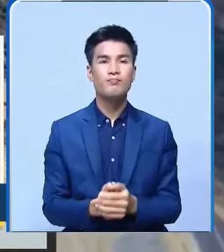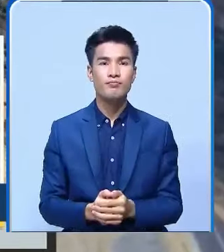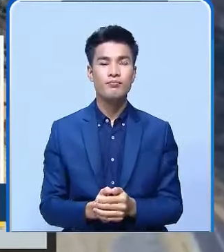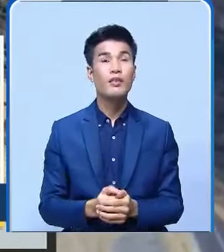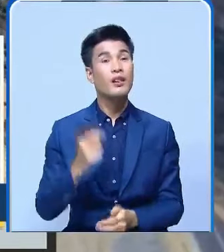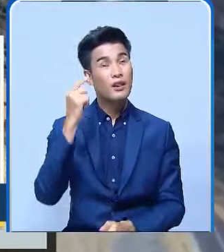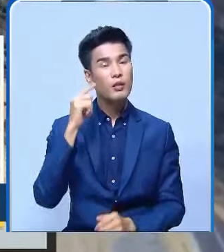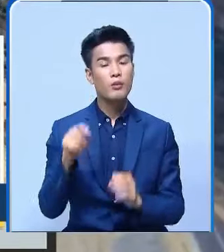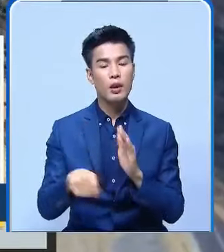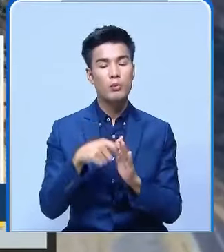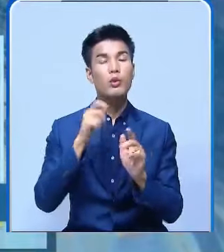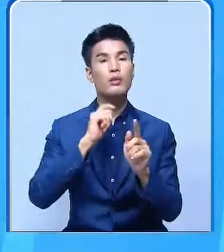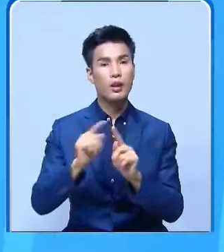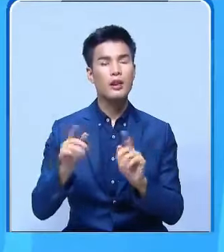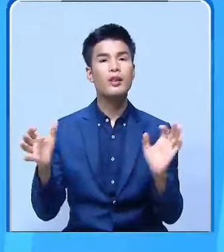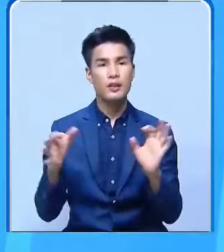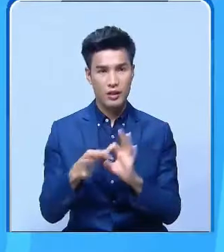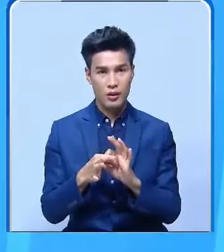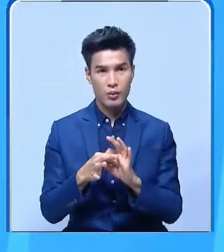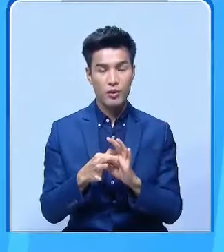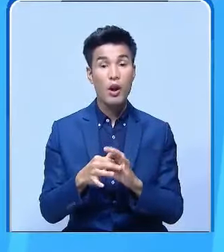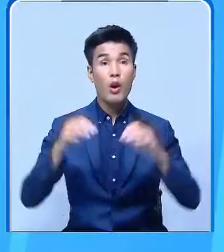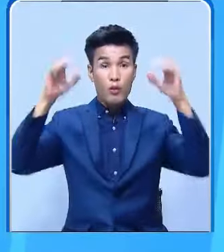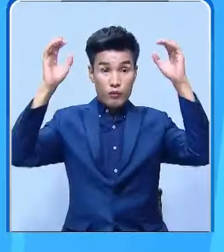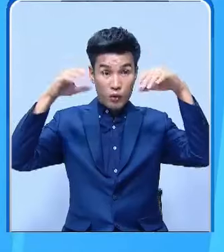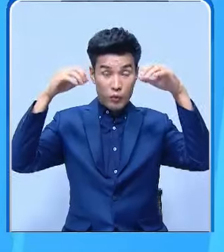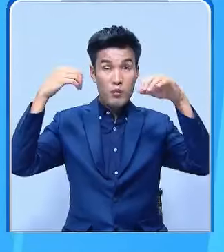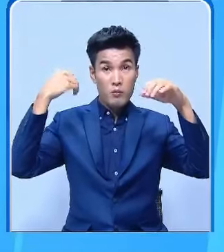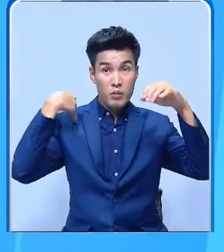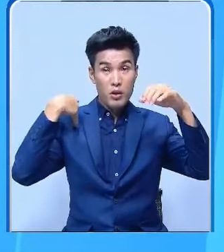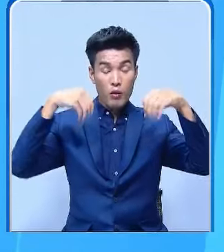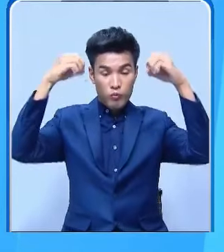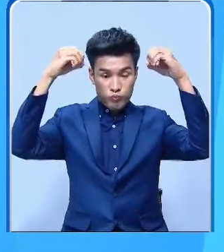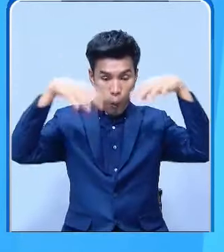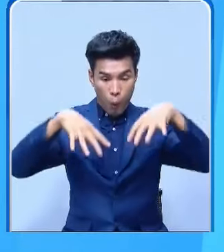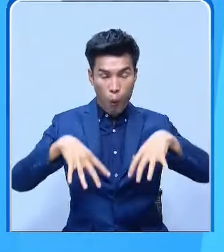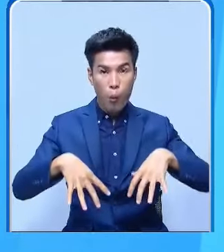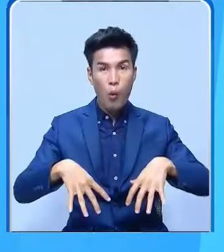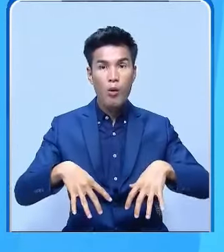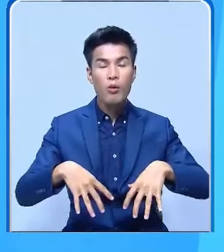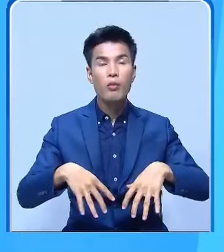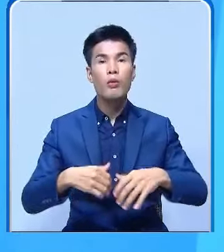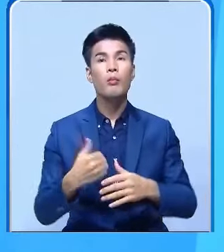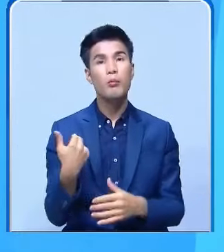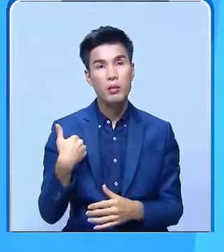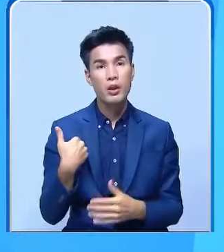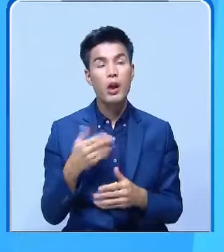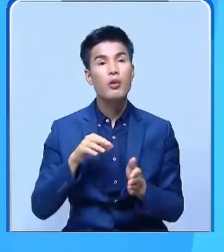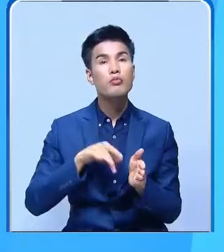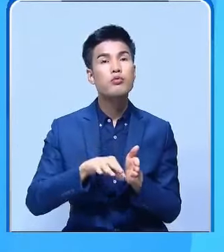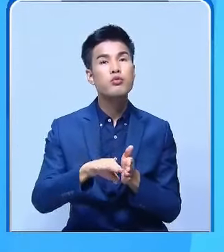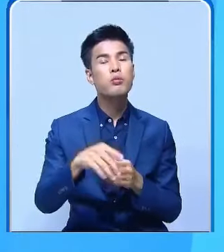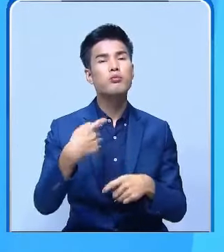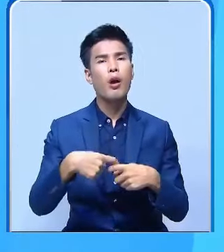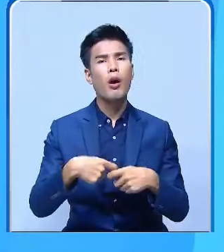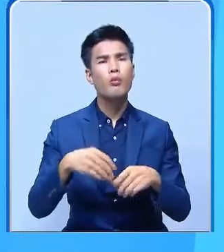จากหลากหลายปัจจัยที่มันประกอบกันเนาะฝนที่มันอยู่ดีๆมันตู้มลงมาแบบเยอะๆด้วยส่วนหนึ่งแล้วระบายน้ำไม่ได้